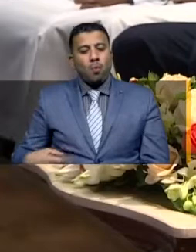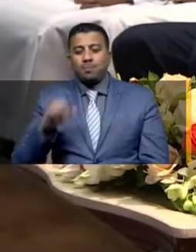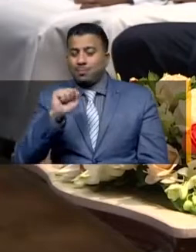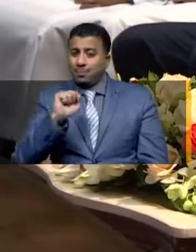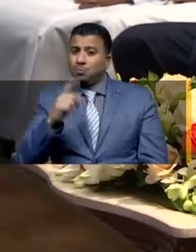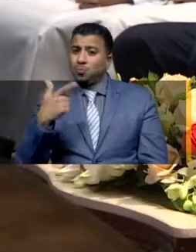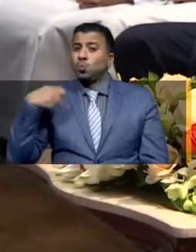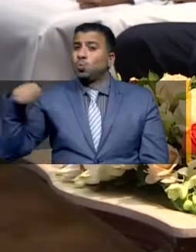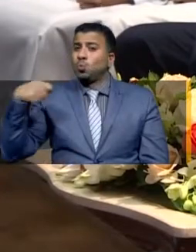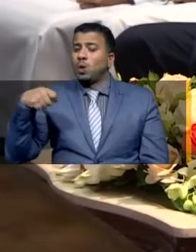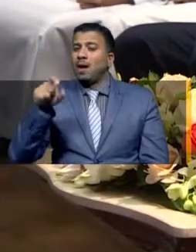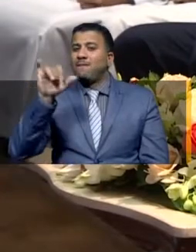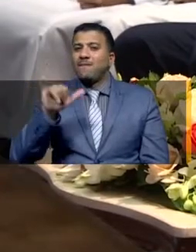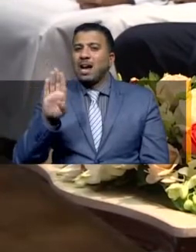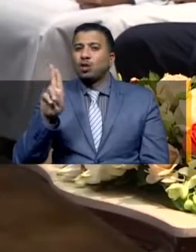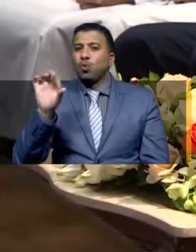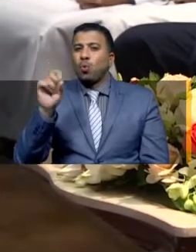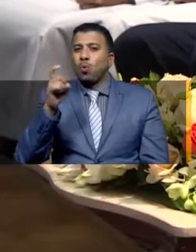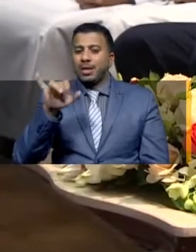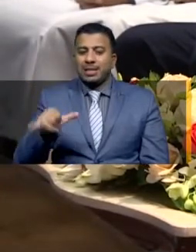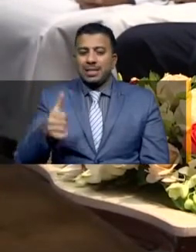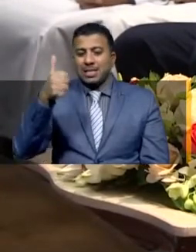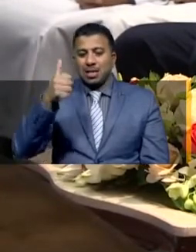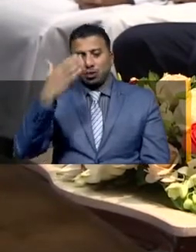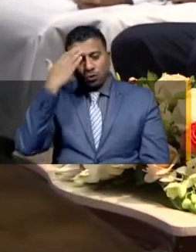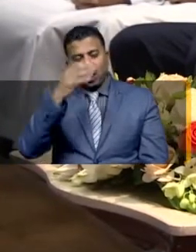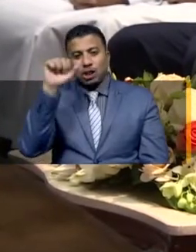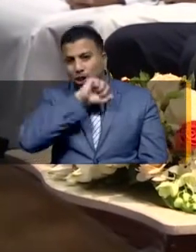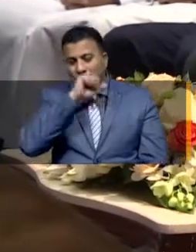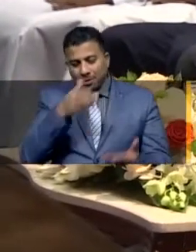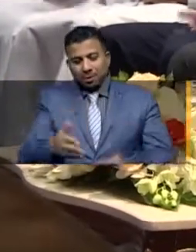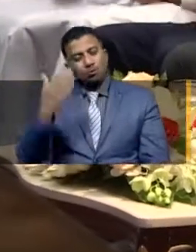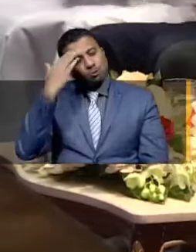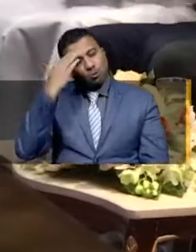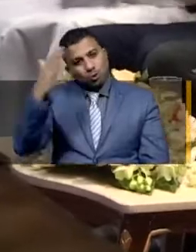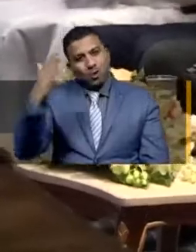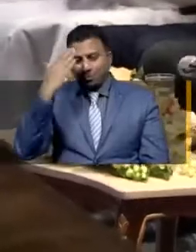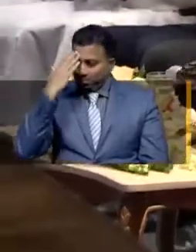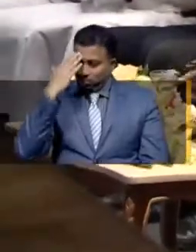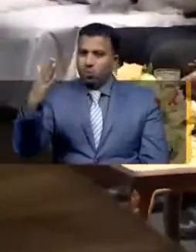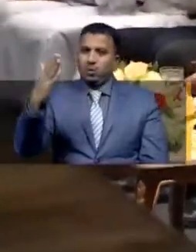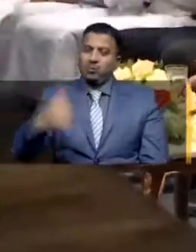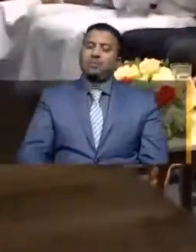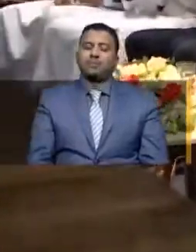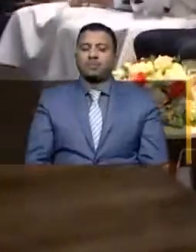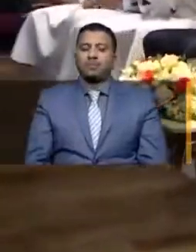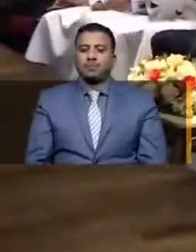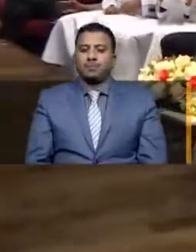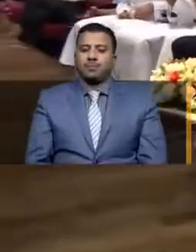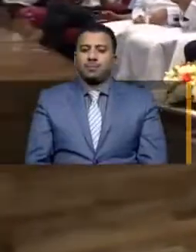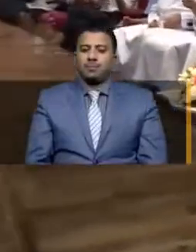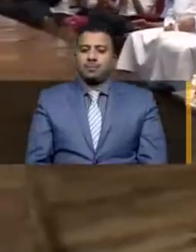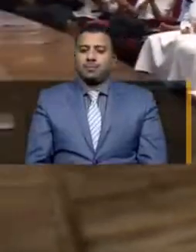people in Victoria and here in Sharjah. Thank you very much. Thank you.